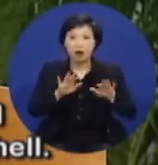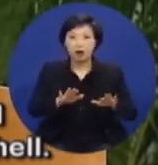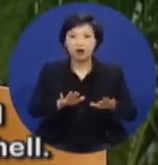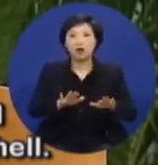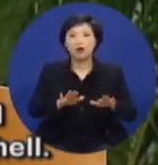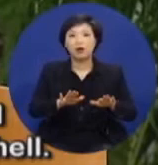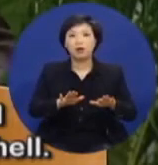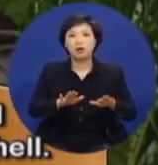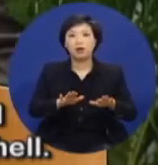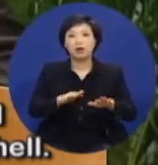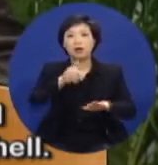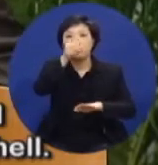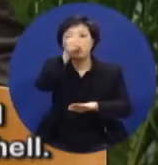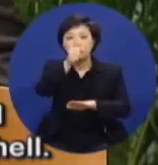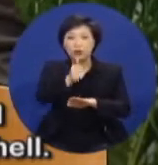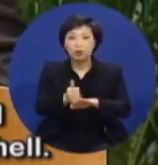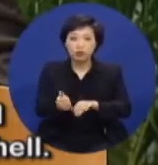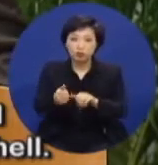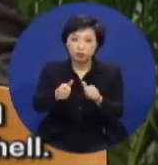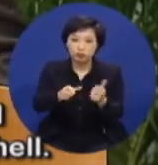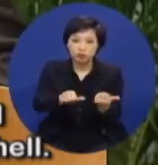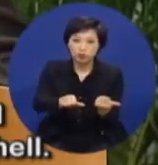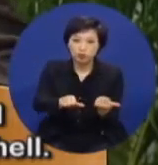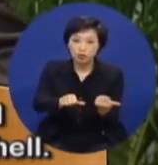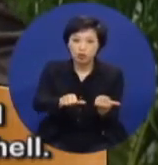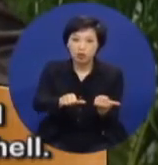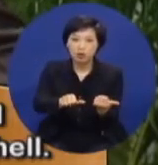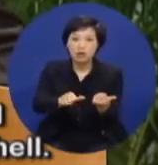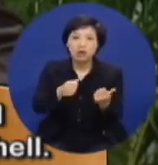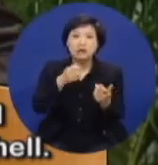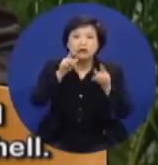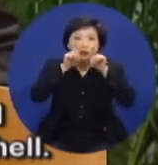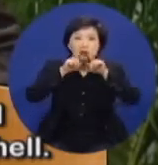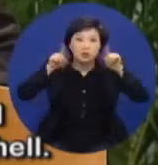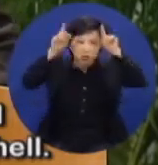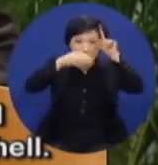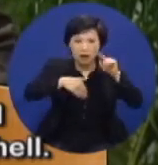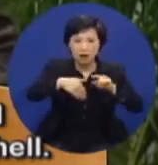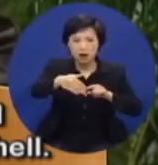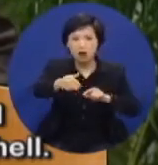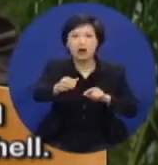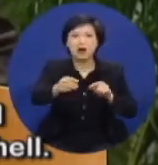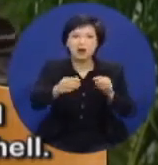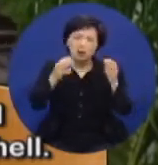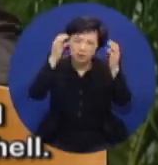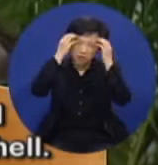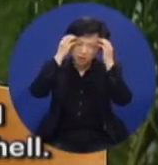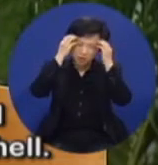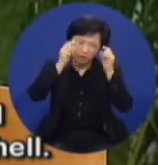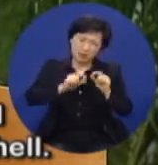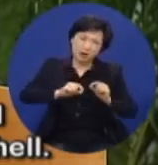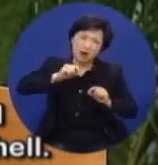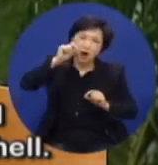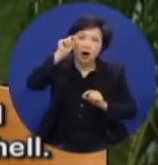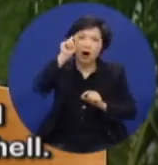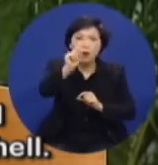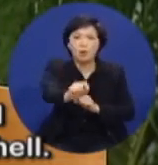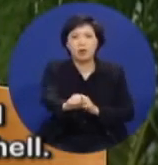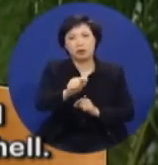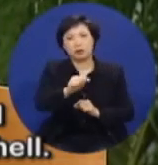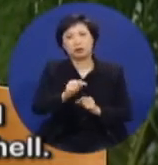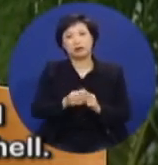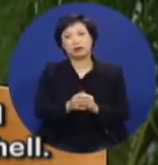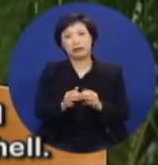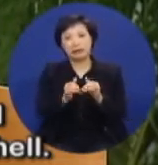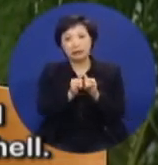이고 죽었소 저 친구 개 갔어 눈이 고통 당할